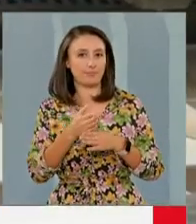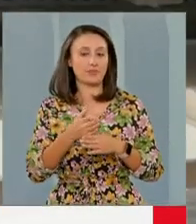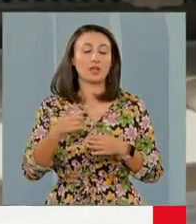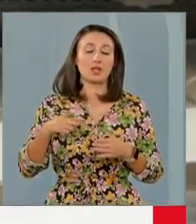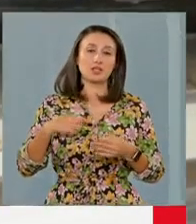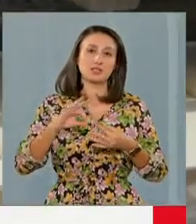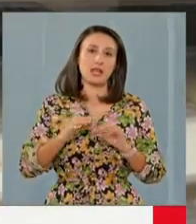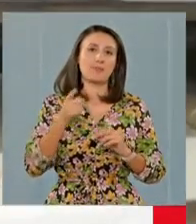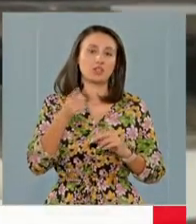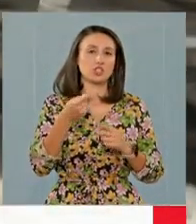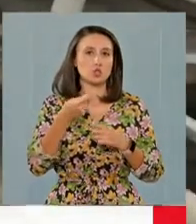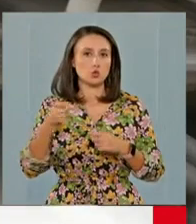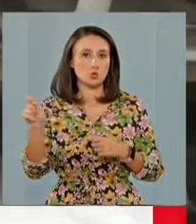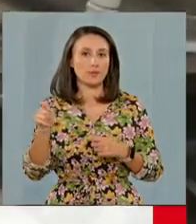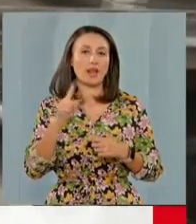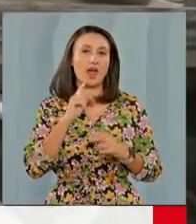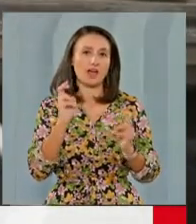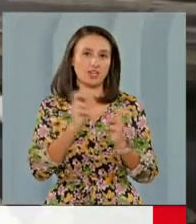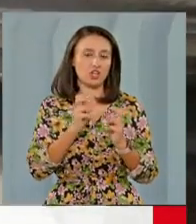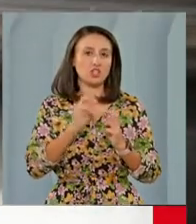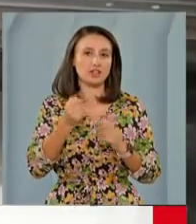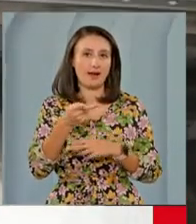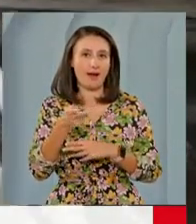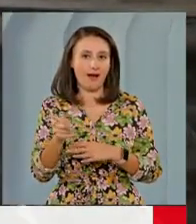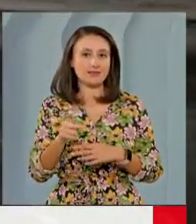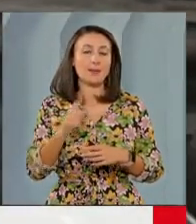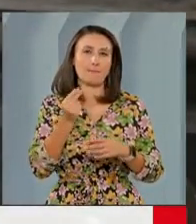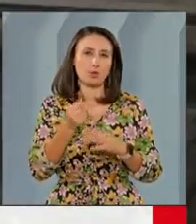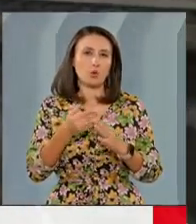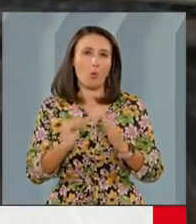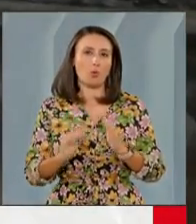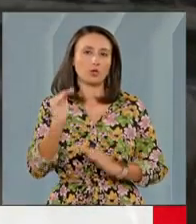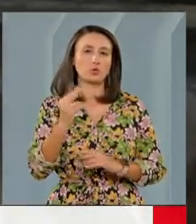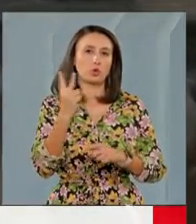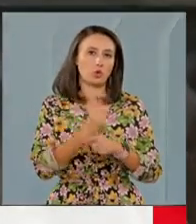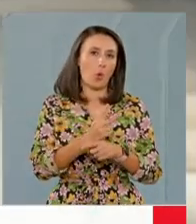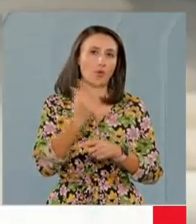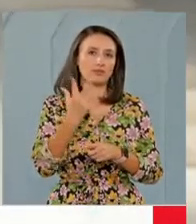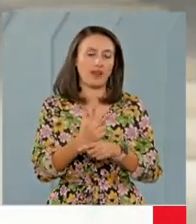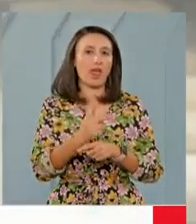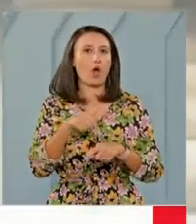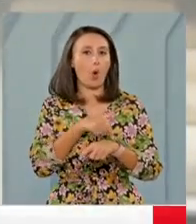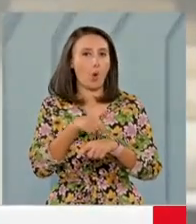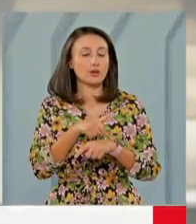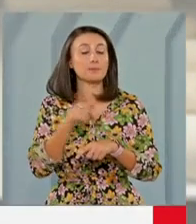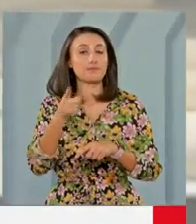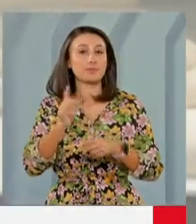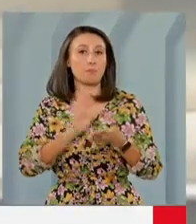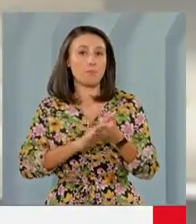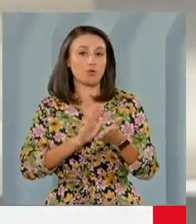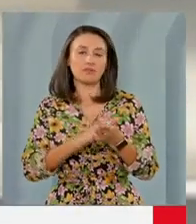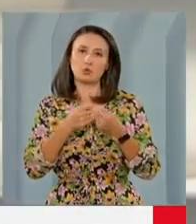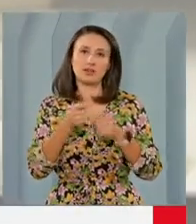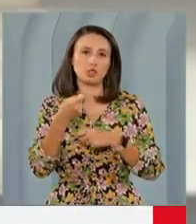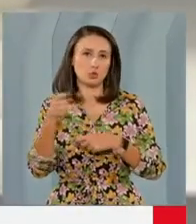este reprezentată de aceste scumpiri la energie și gaze prețul au crescut cu de două sau de chiar de trei ori motiv pentru care toate aceste